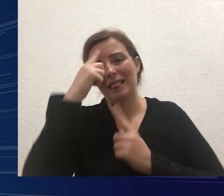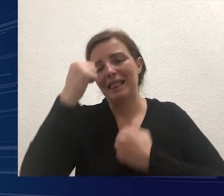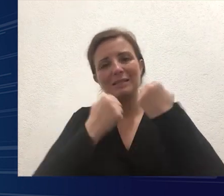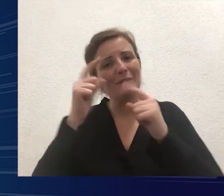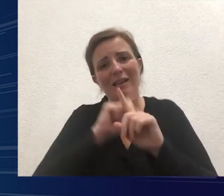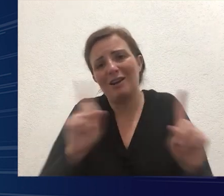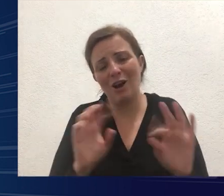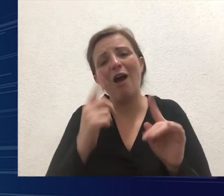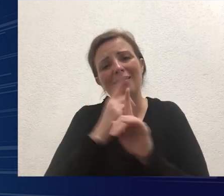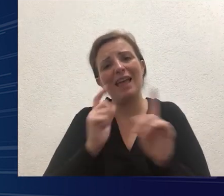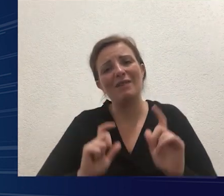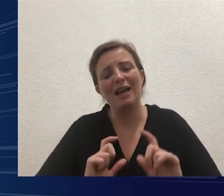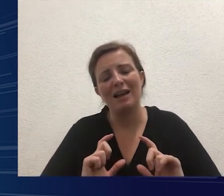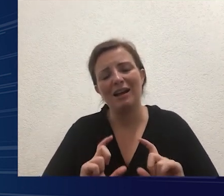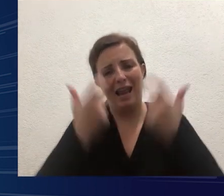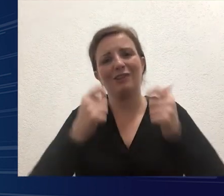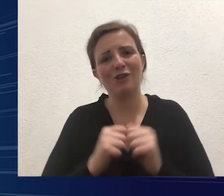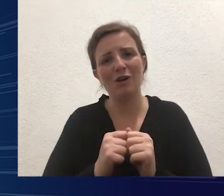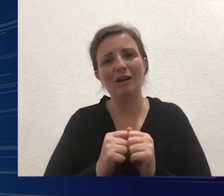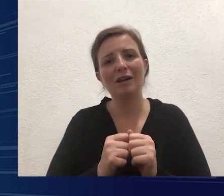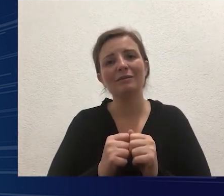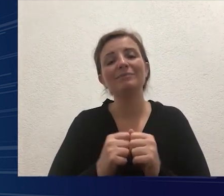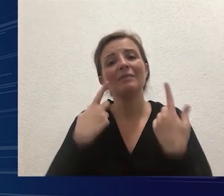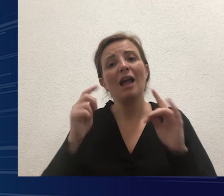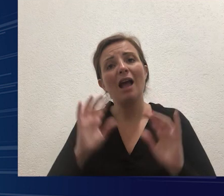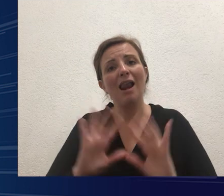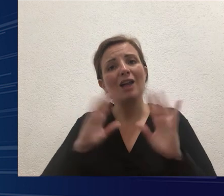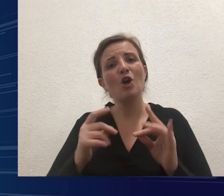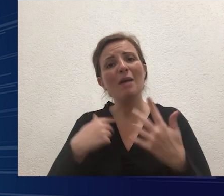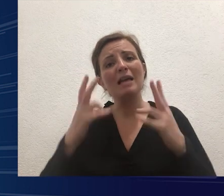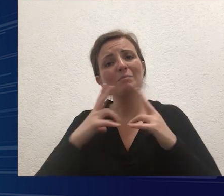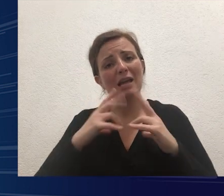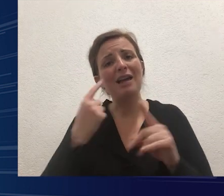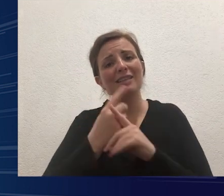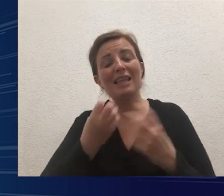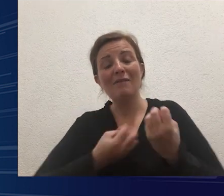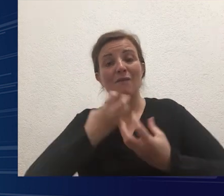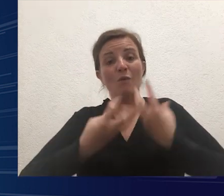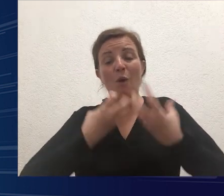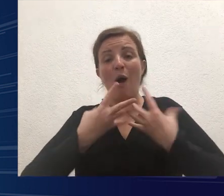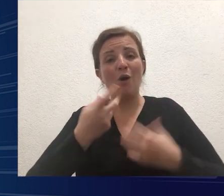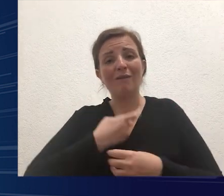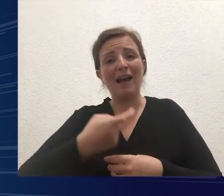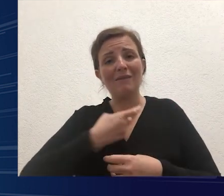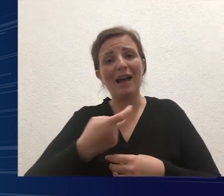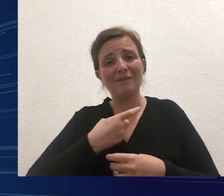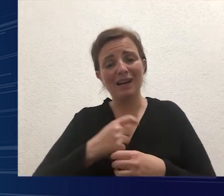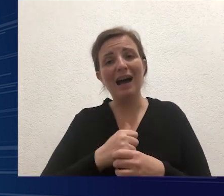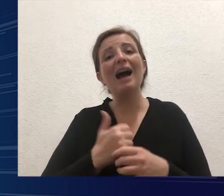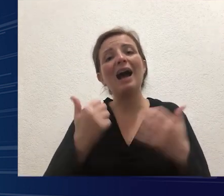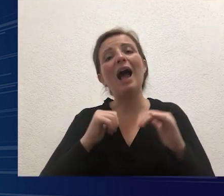invito a non disperarsi invece a reagire lasciate pure aperto il fuoco dalla vostra speranza